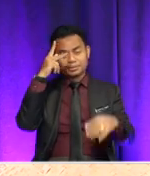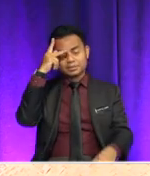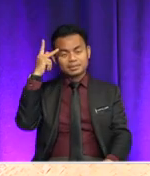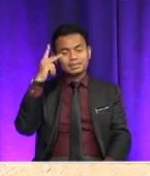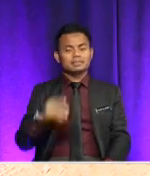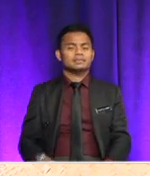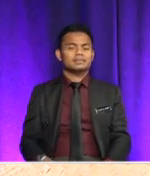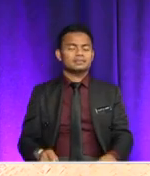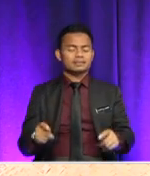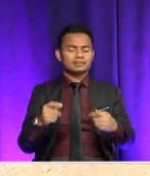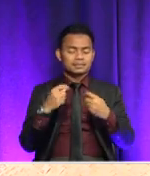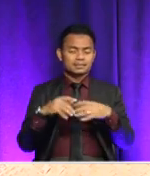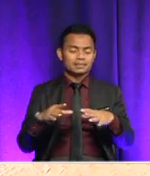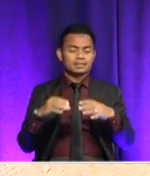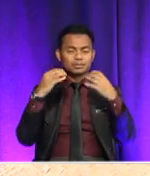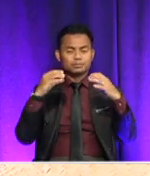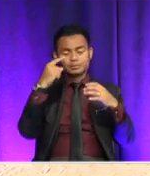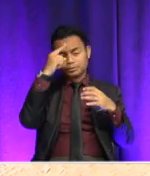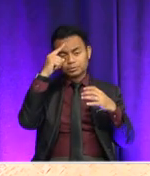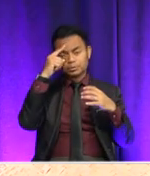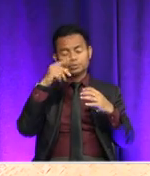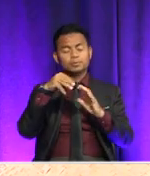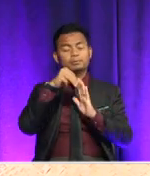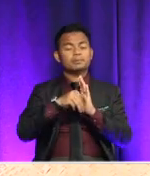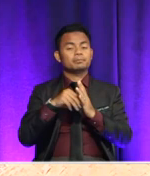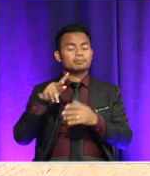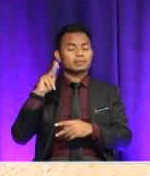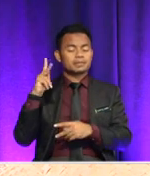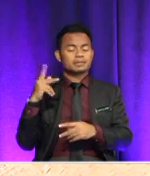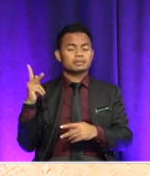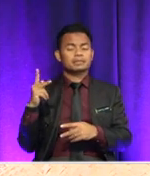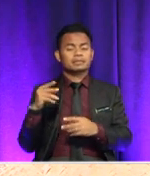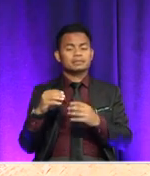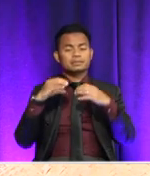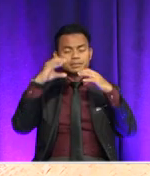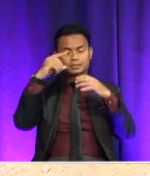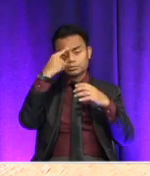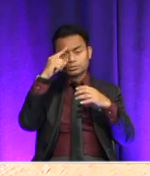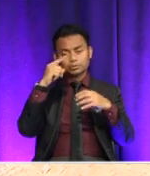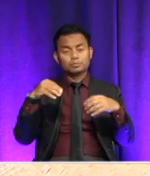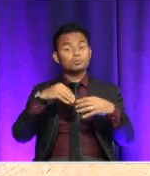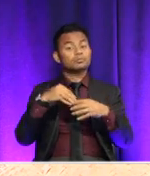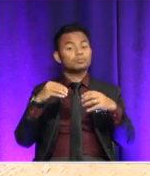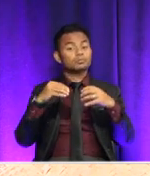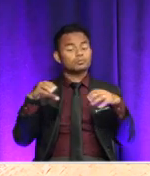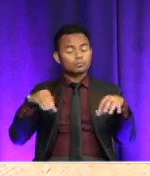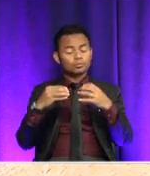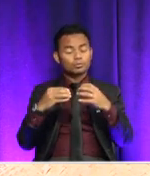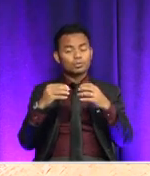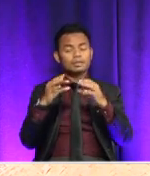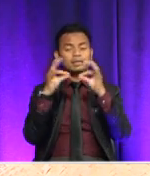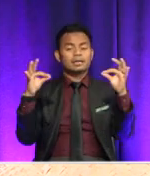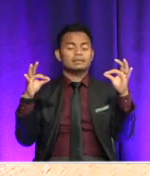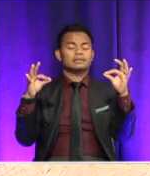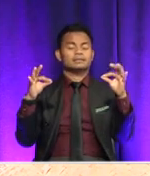telah coba untuk mengajar kita Membekas sekan cara untuk menghasilkan ayat majemuk dengan baik yaitu menggunakan ayat yang majemuk campuran